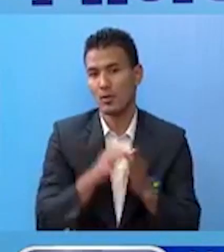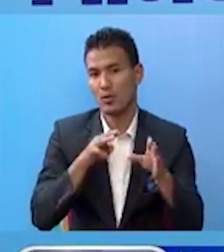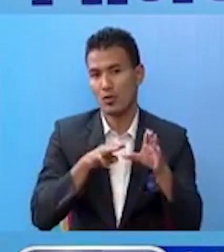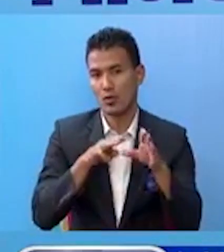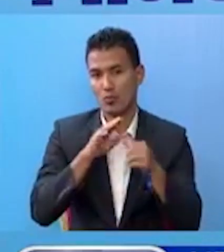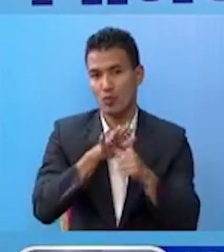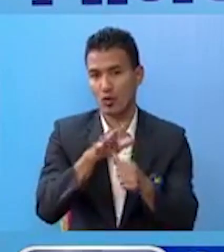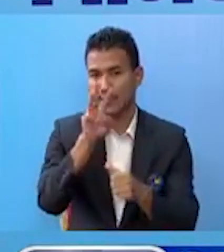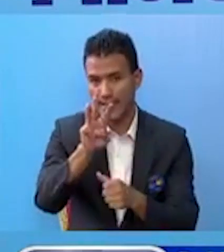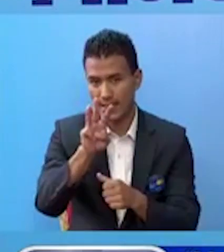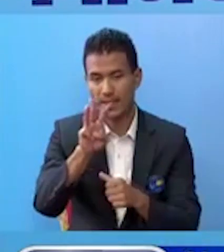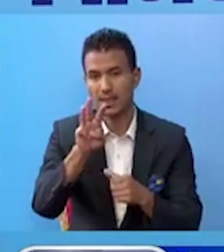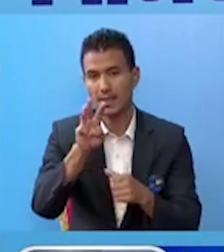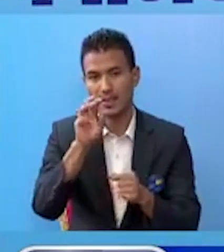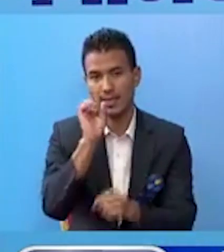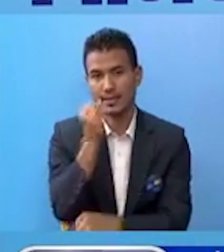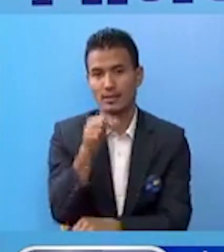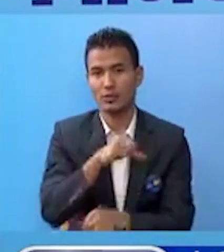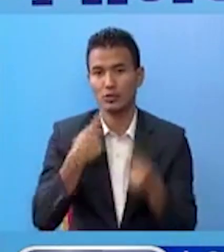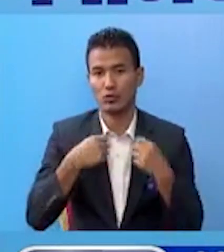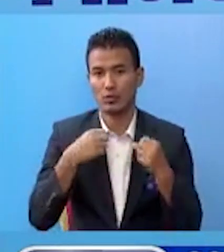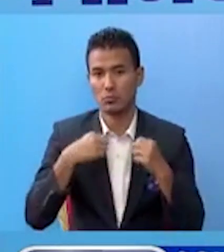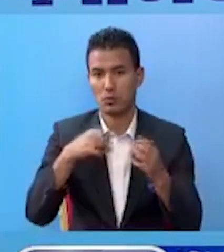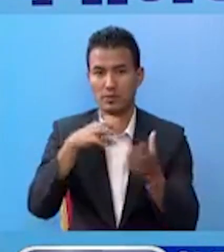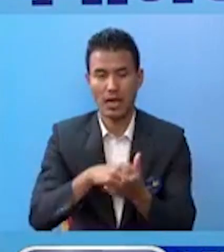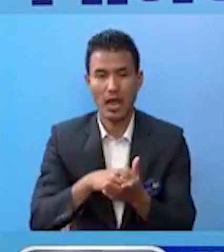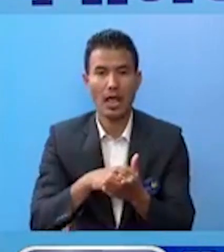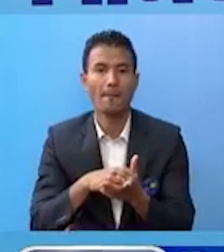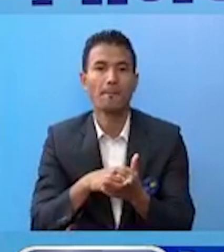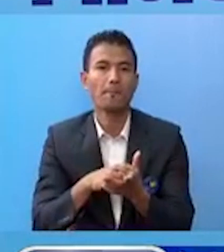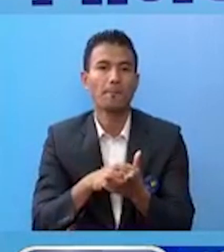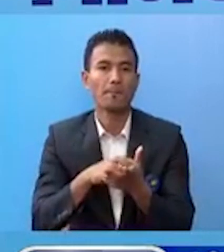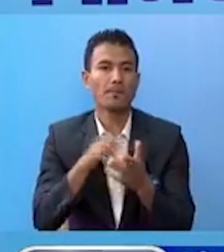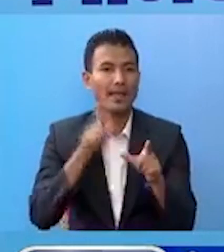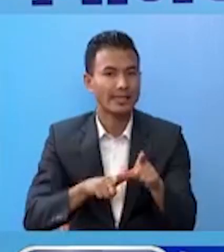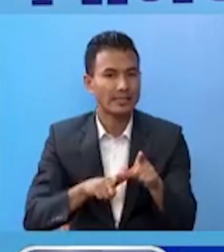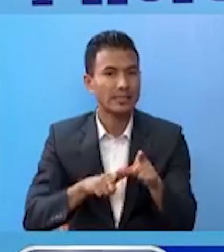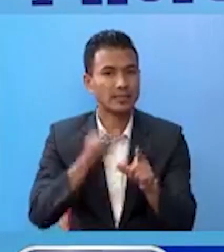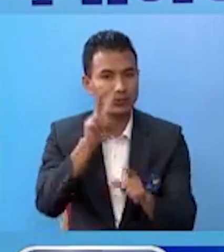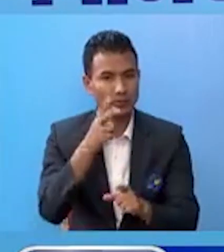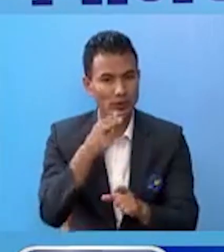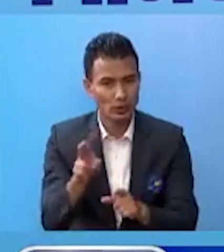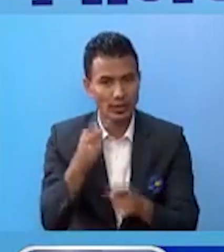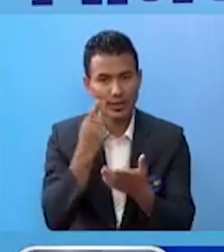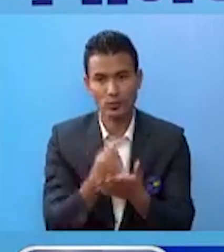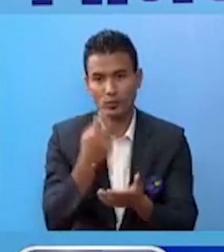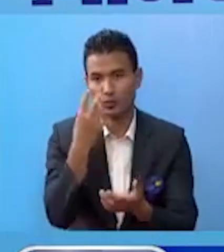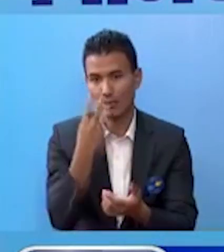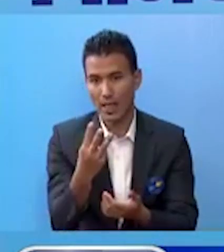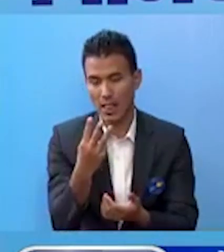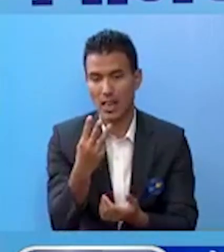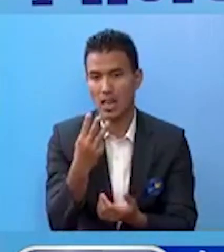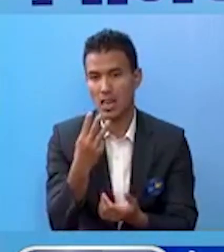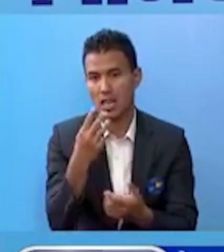मोरङका 3 जना, राष्ट्रिय जनस्वास्थ्य प्रयोगशालामा धादिङका 2 जना, काठमाडौँका